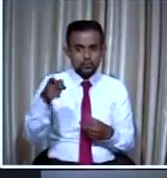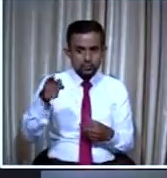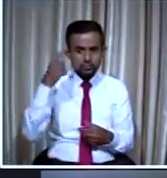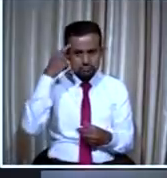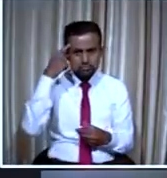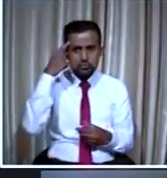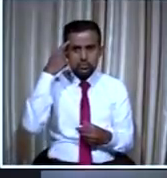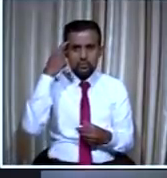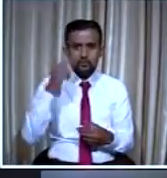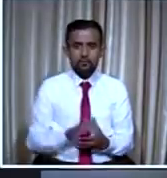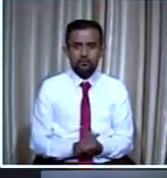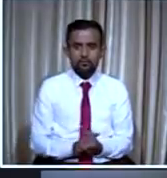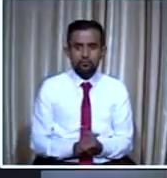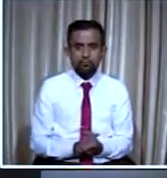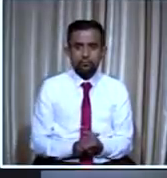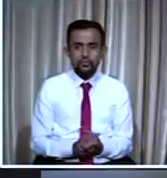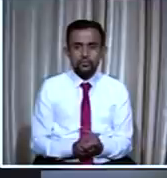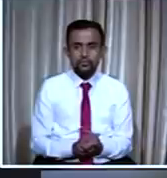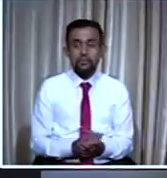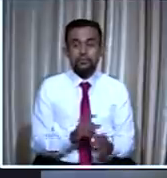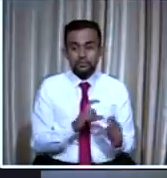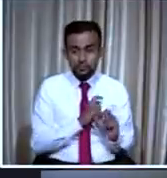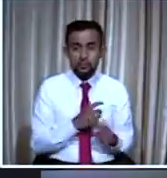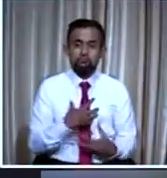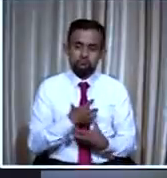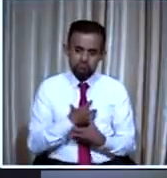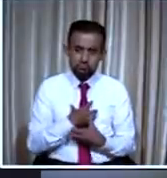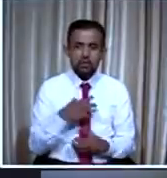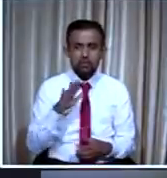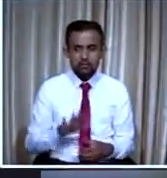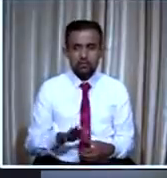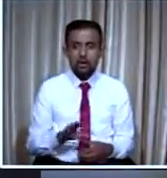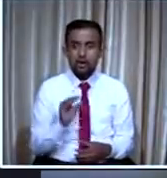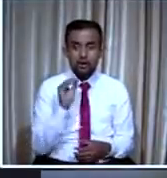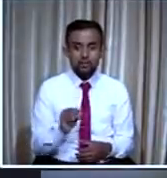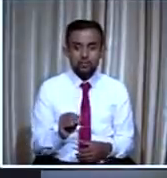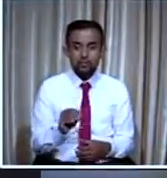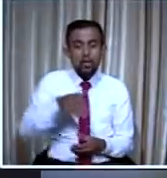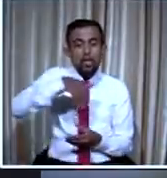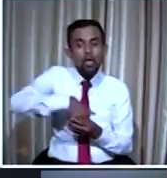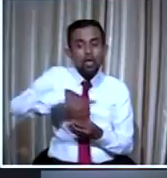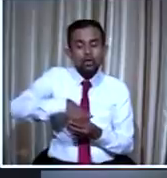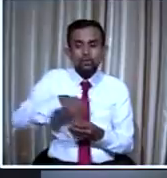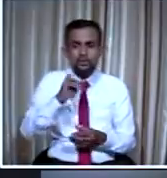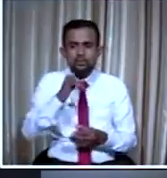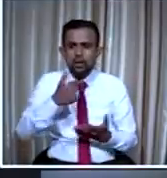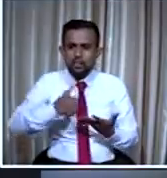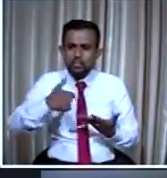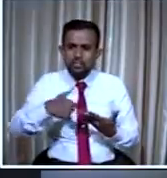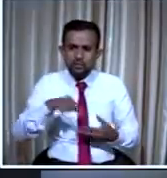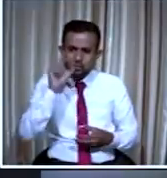ඇත්තටම හෘදයෙන්ම කනගාටු වෙනවා. නමුත් මේවා ඇතුළත තියෙන සමහර දේවල්